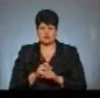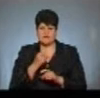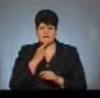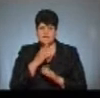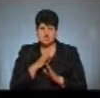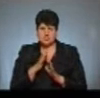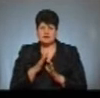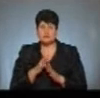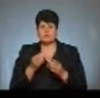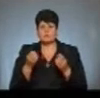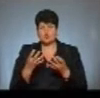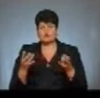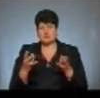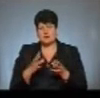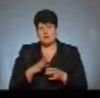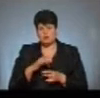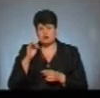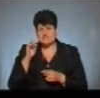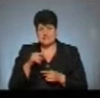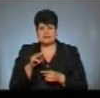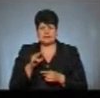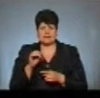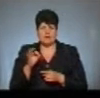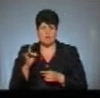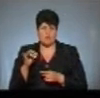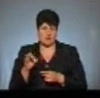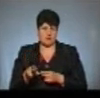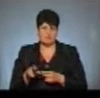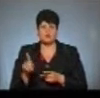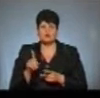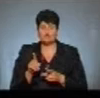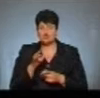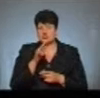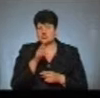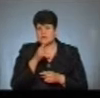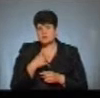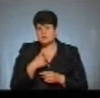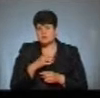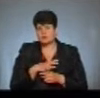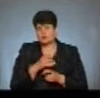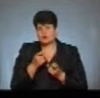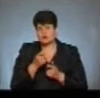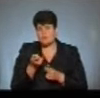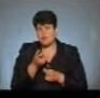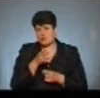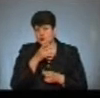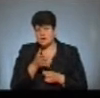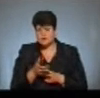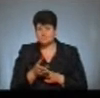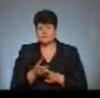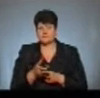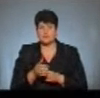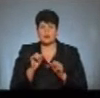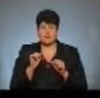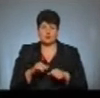було просто знати теорію. Щодо часу, особисто мені було трошки замало часу,